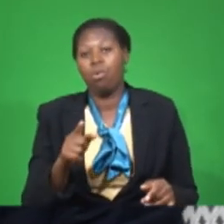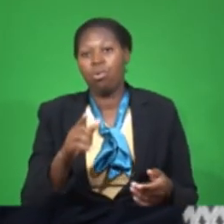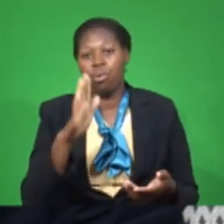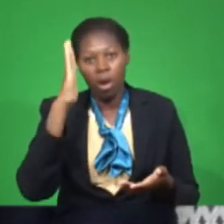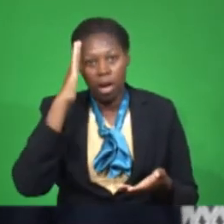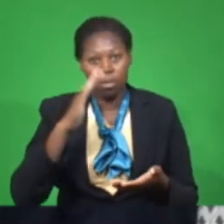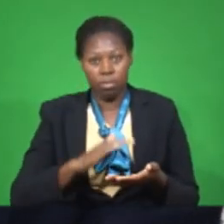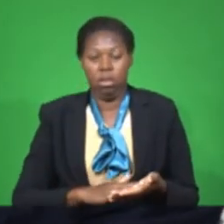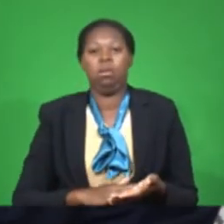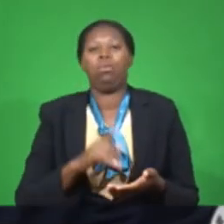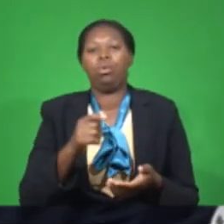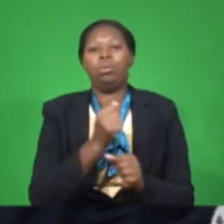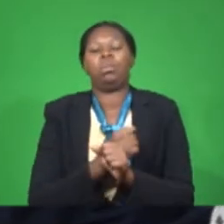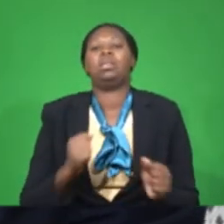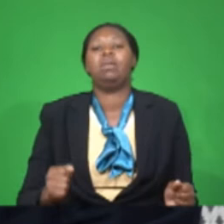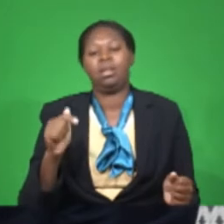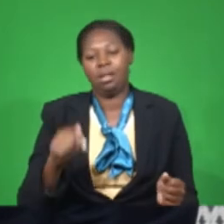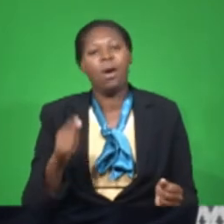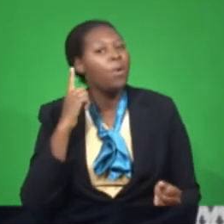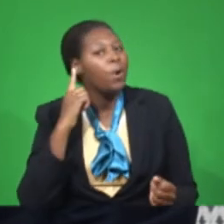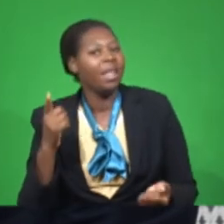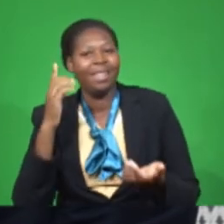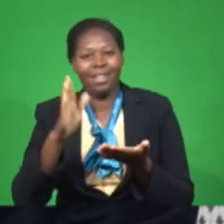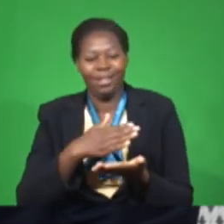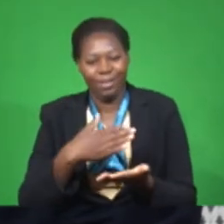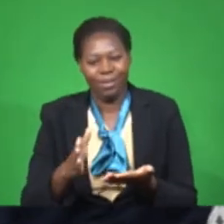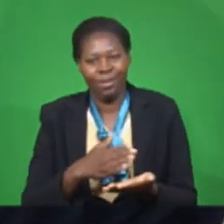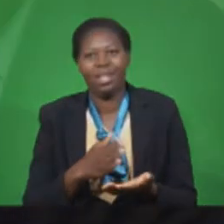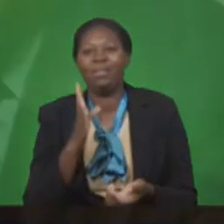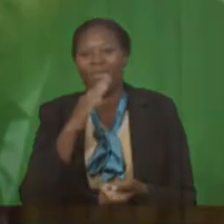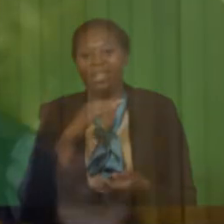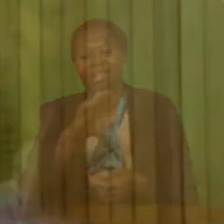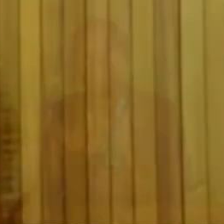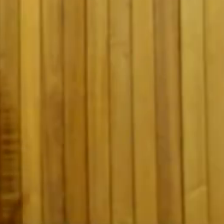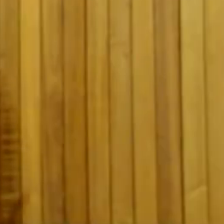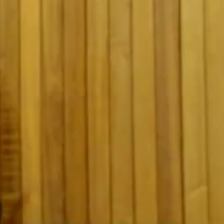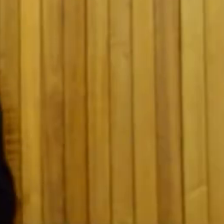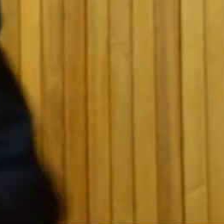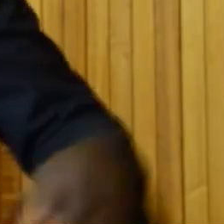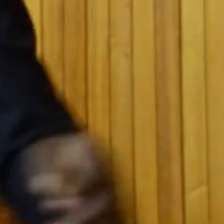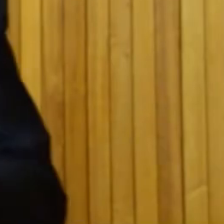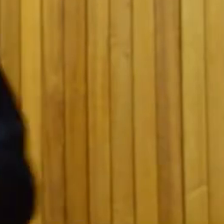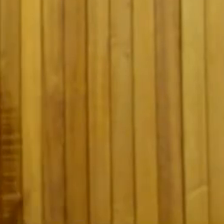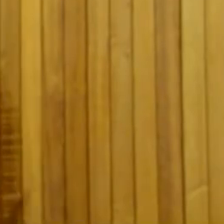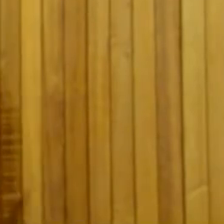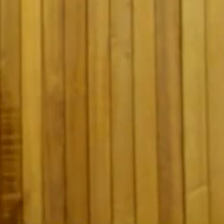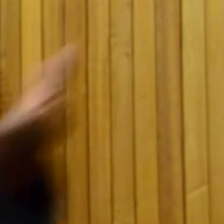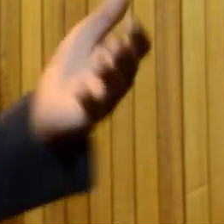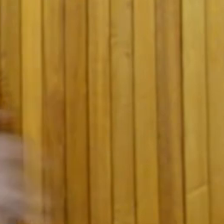kwa Mwari, katimbonzwa kambo, tuye tipedzise chidzidzo chedu. Pasi rino rizere